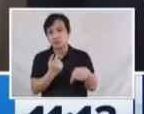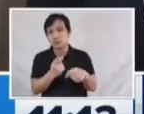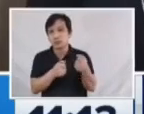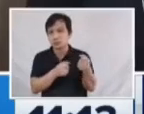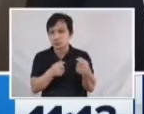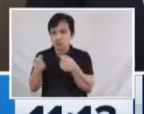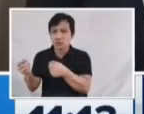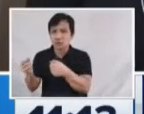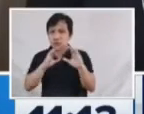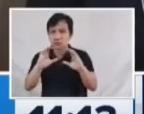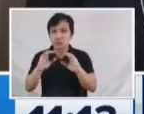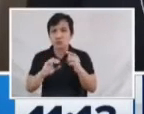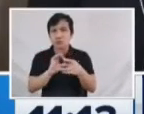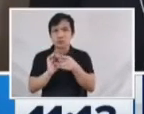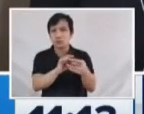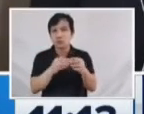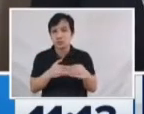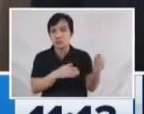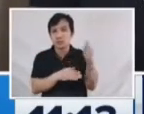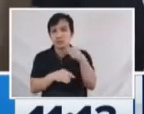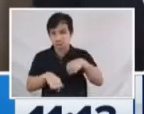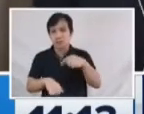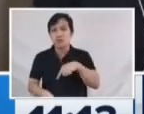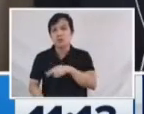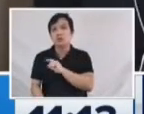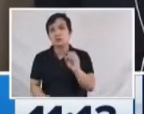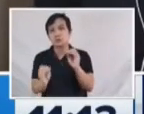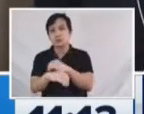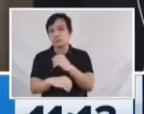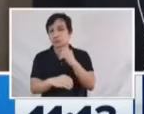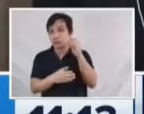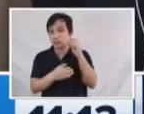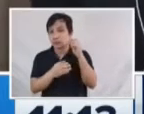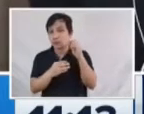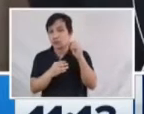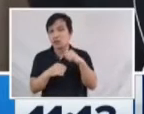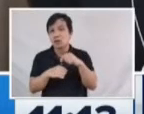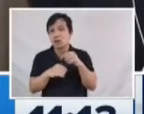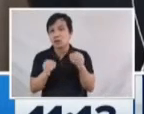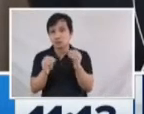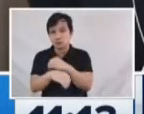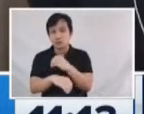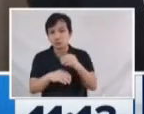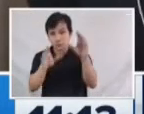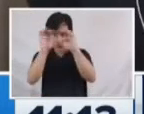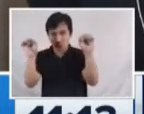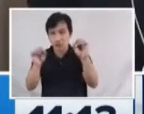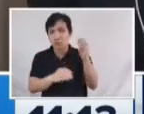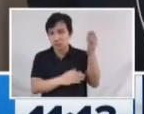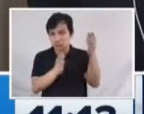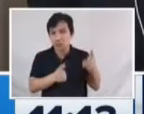mula kay Benia Carriazo ng bandera, isinusulong po ngayon sa Kamara ang abolition ng NTC dahil sa naging kautusan nito